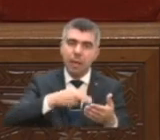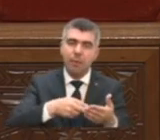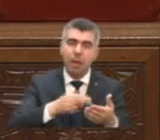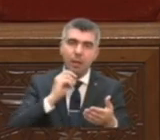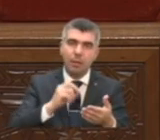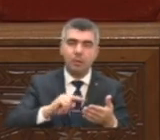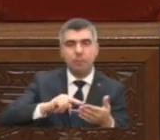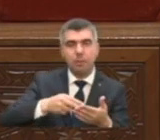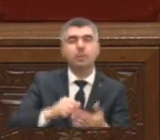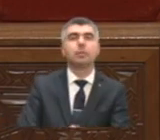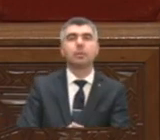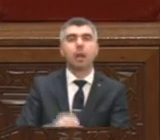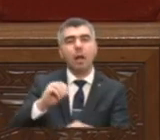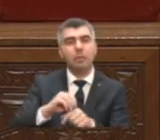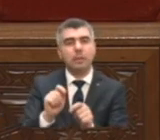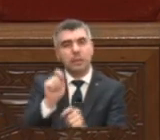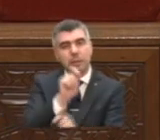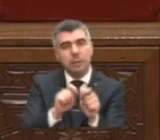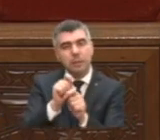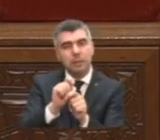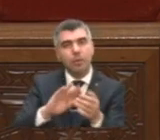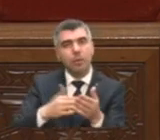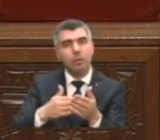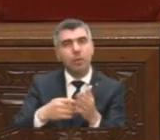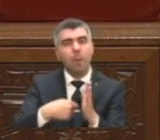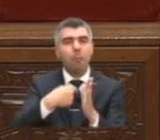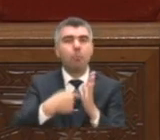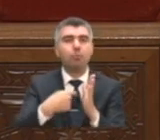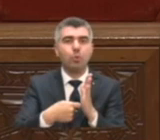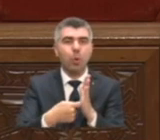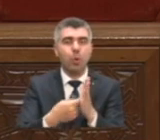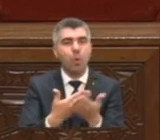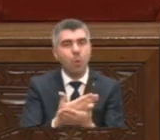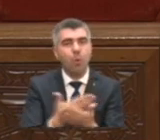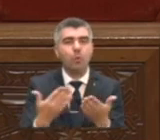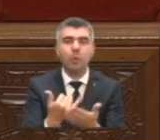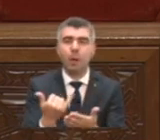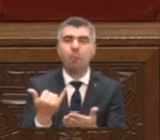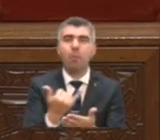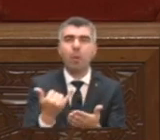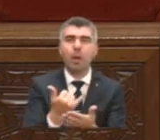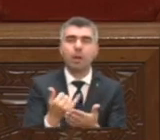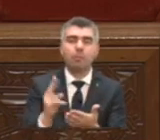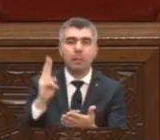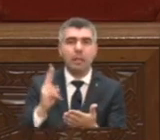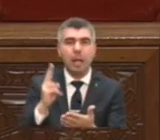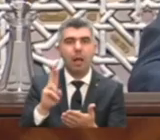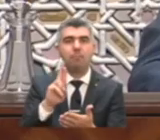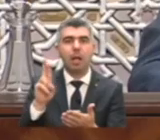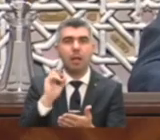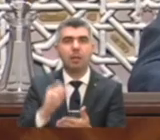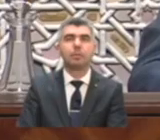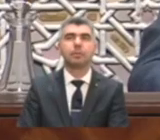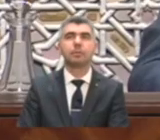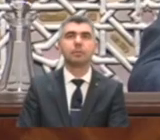باتفاقيه اللي غادي يمكننا باش ننجزوا ان شاء الله هاد المشاريع المهمه اللي اعطاها سيدنا الانطلاقه.